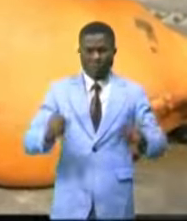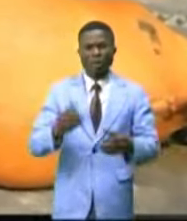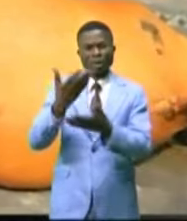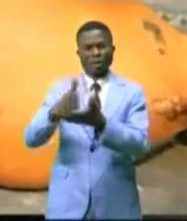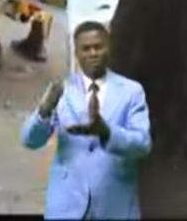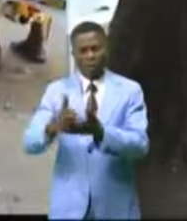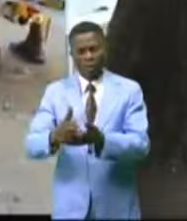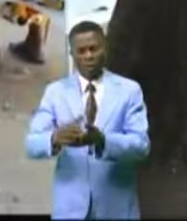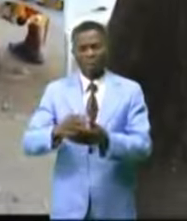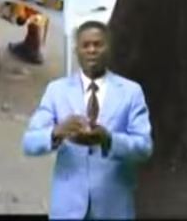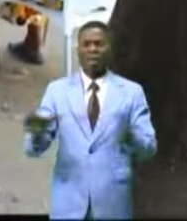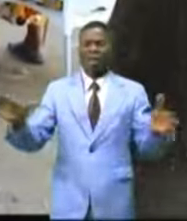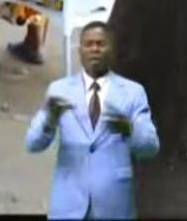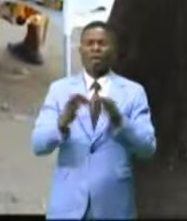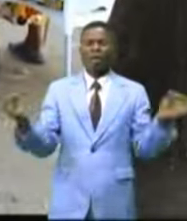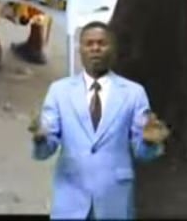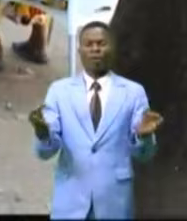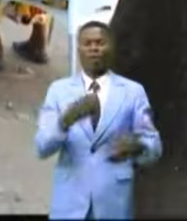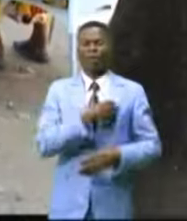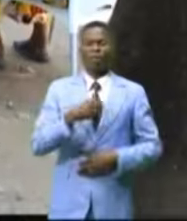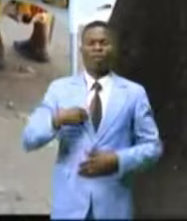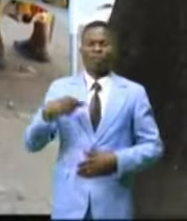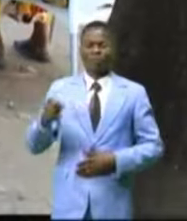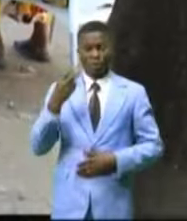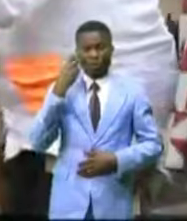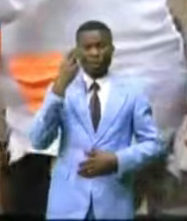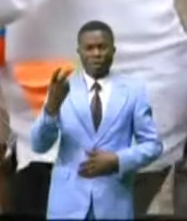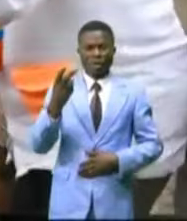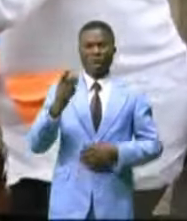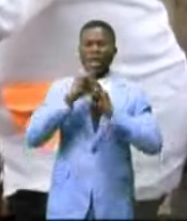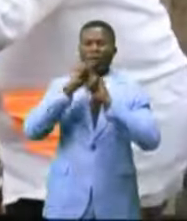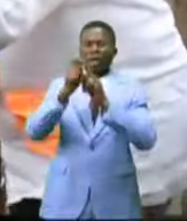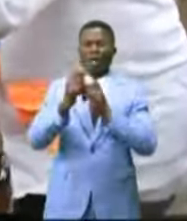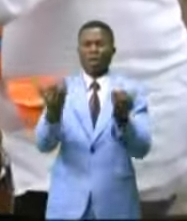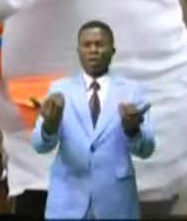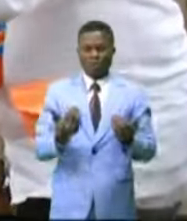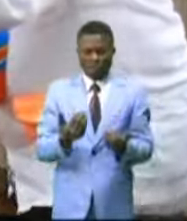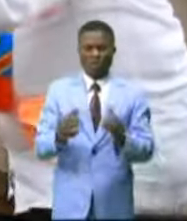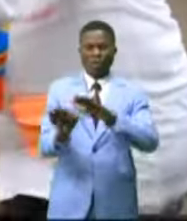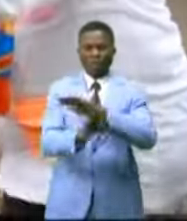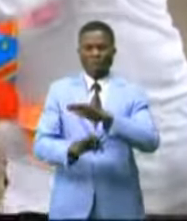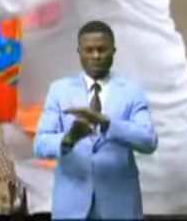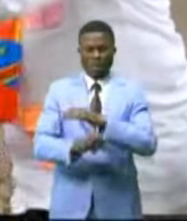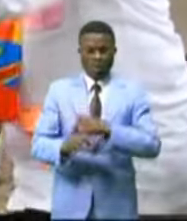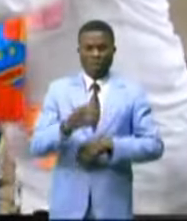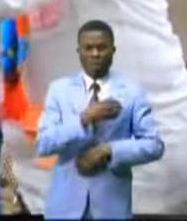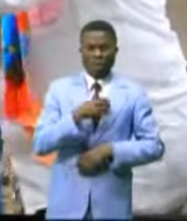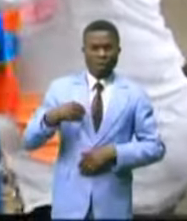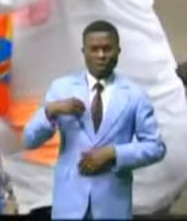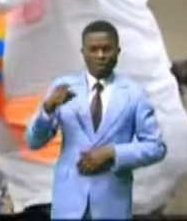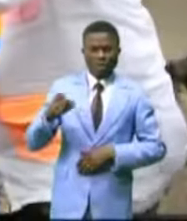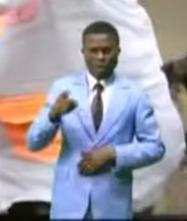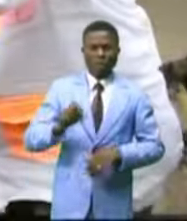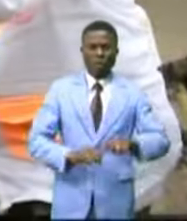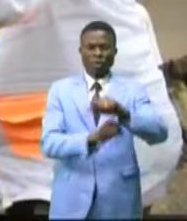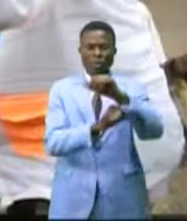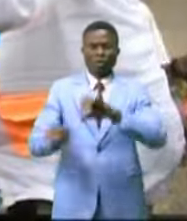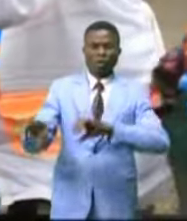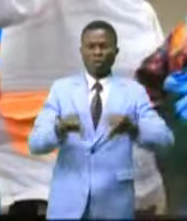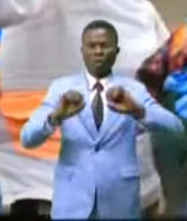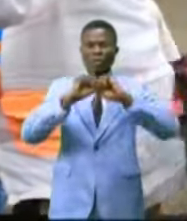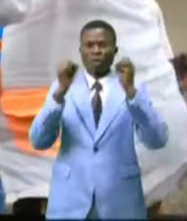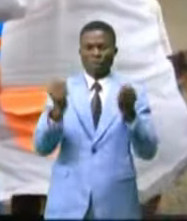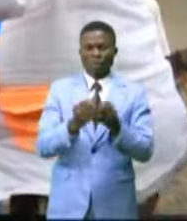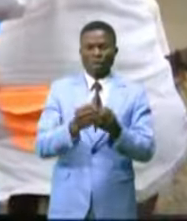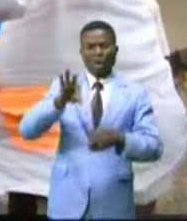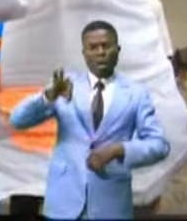reconnaissance pour les bénéficiaires qui voient en ses gestes la volonté de la Fondation tousin massikini d'appuyer les actions sociales au